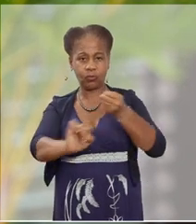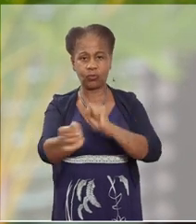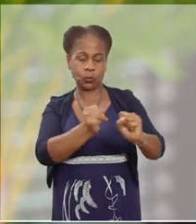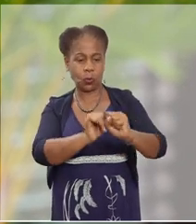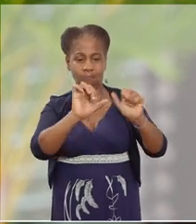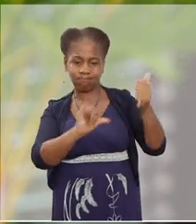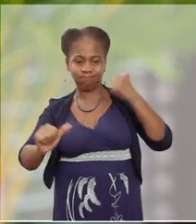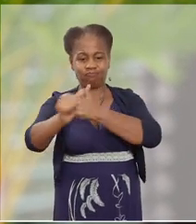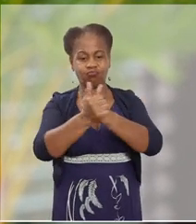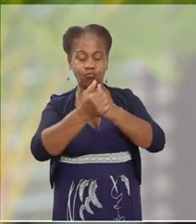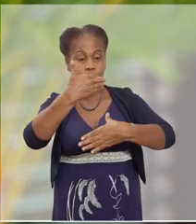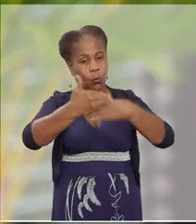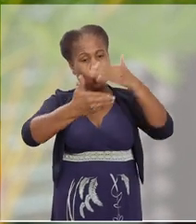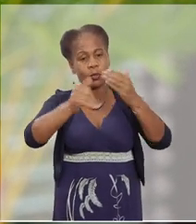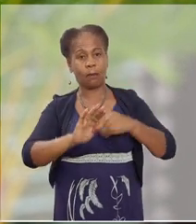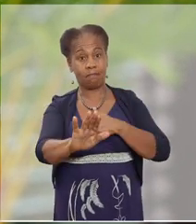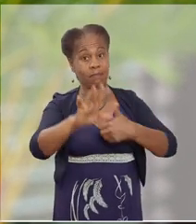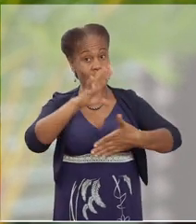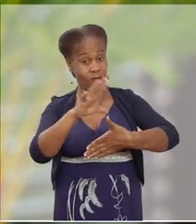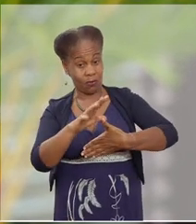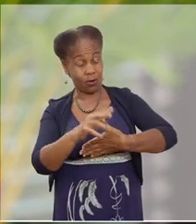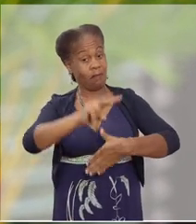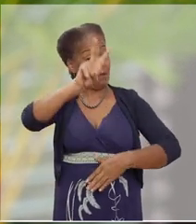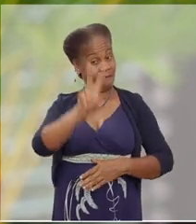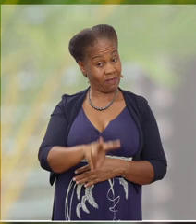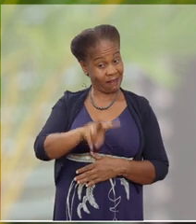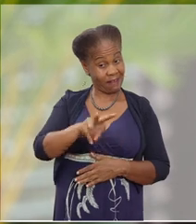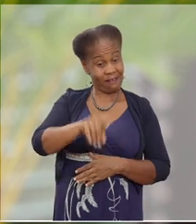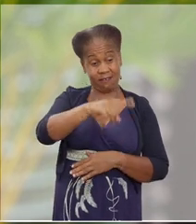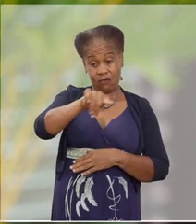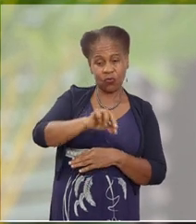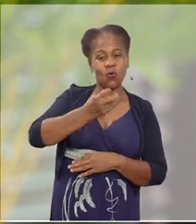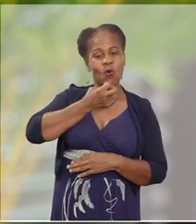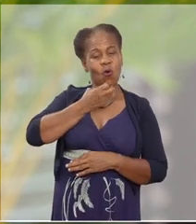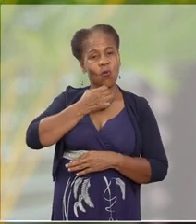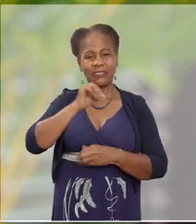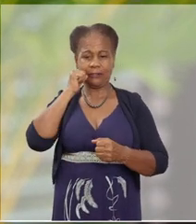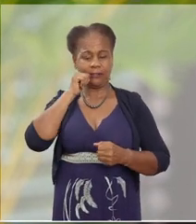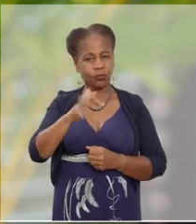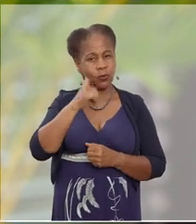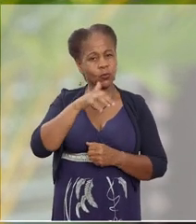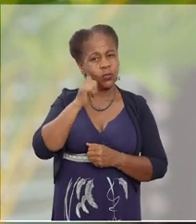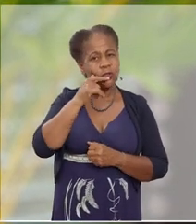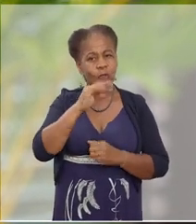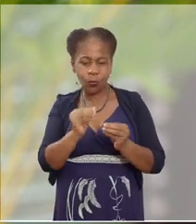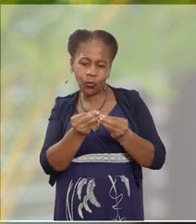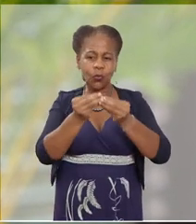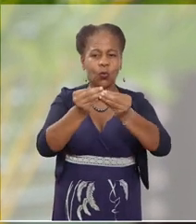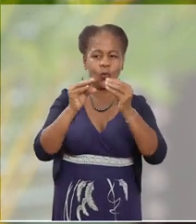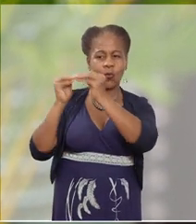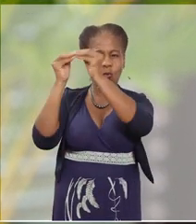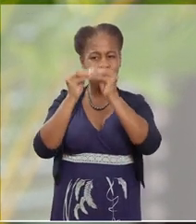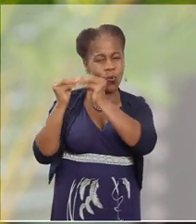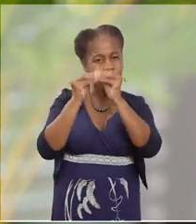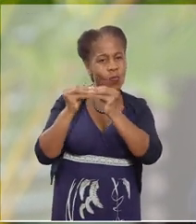pour construire le pays alors oui mes chers compatriotes en cultivant chaque jour l'amour du